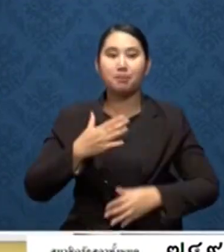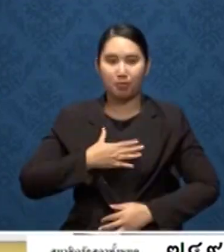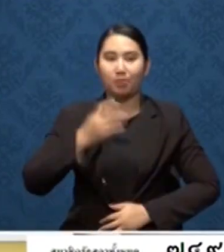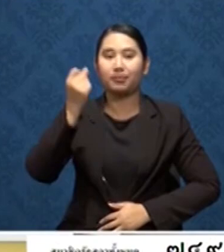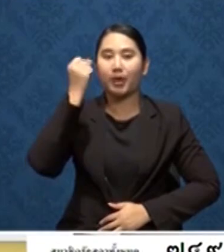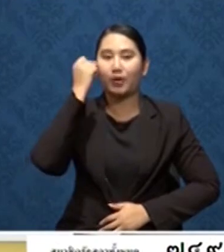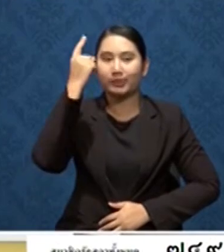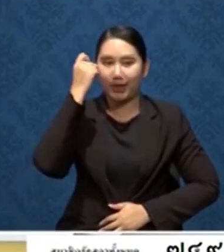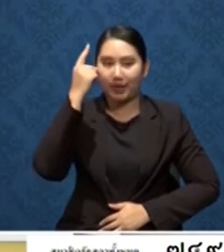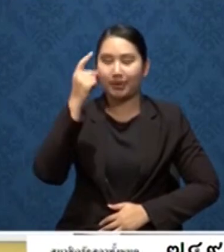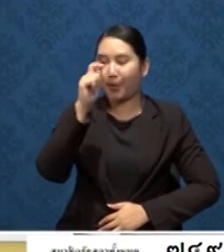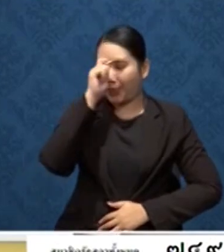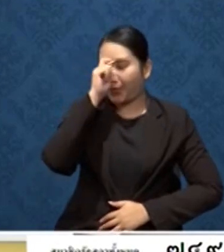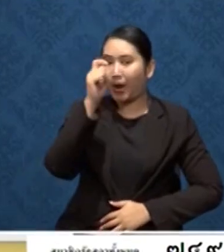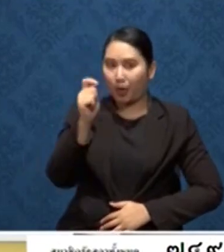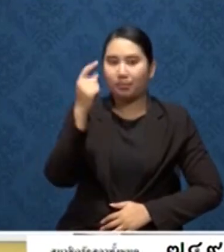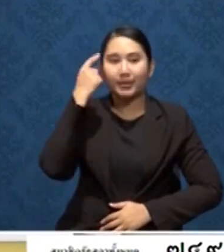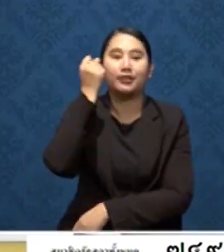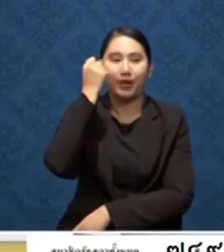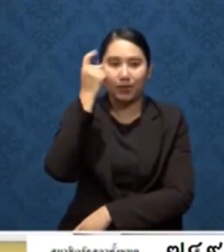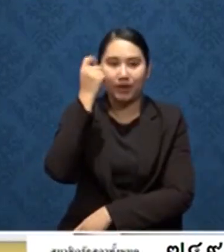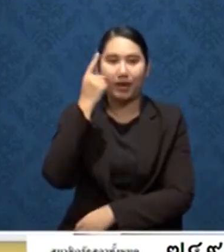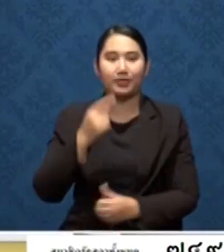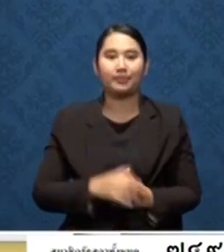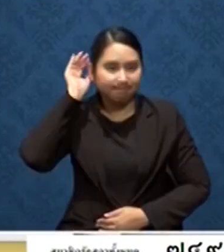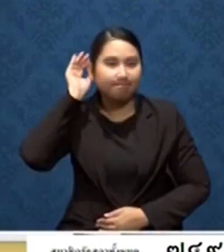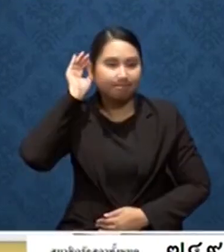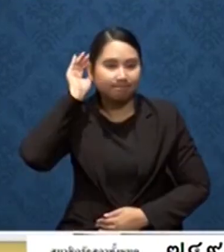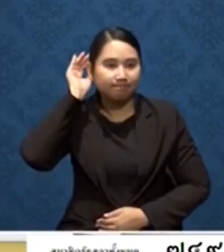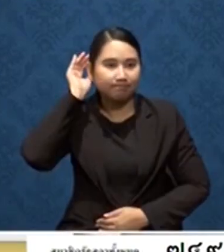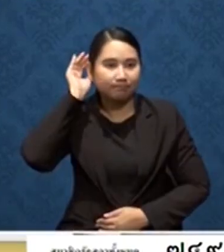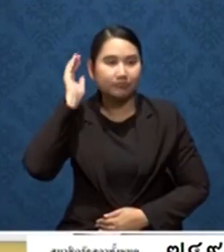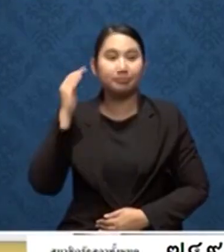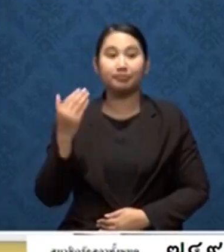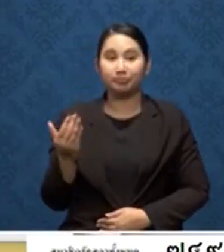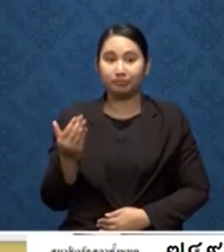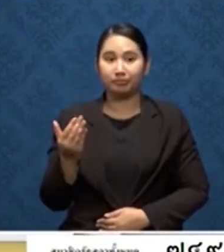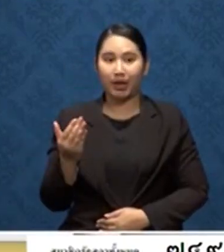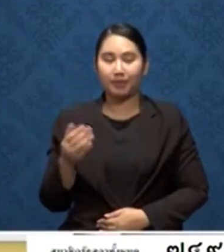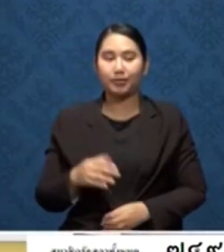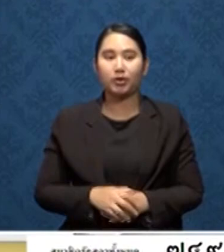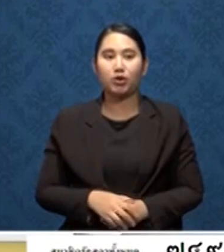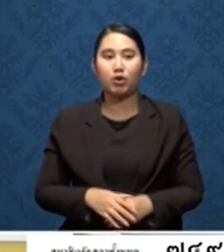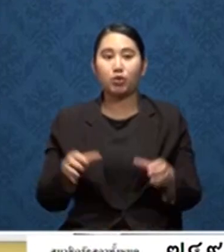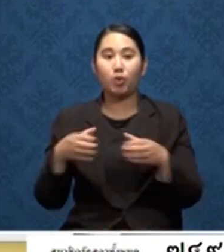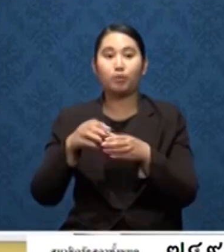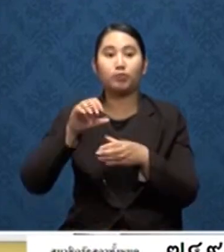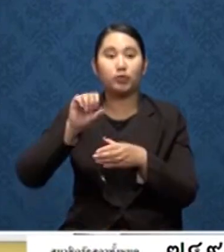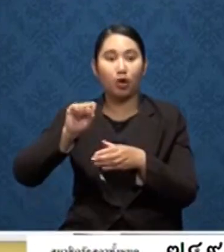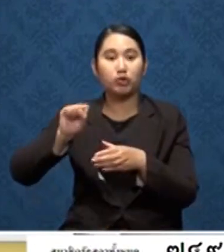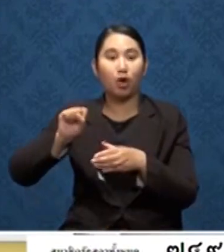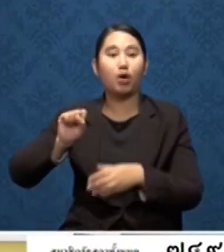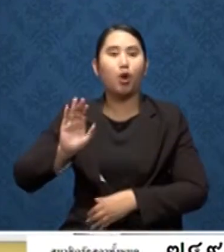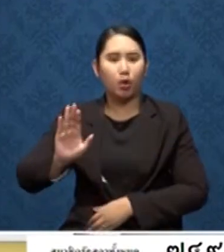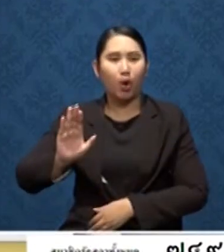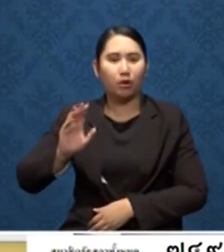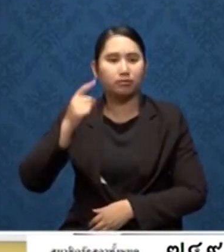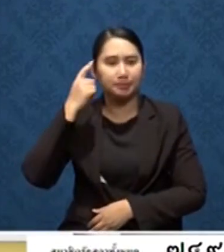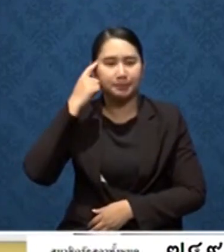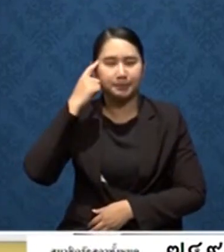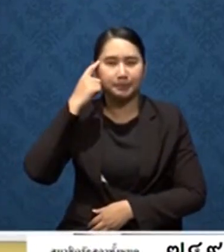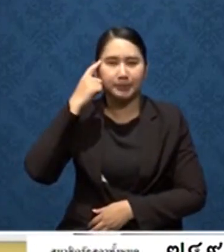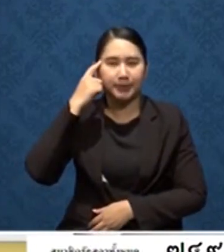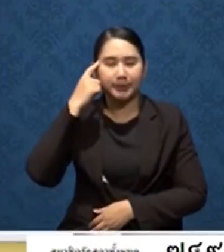แล้วก็เคารพความเห็นที่แตกต่างของท่านผมเชื่อครับว่าตัวท่านเองหรือผู้สนับสนพรรคการเมืองของท่านนั้นก็อาจจะไม่ได้ไว้วางใจ